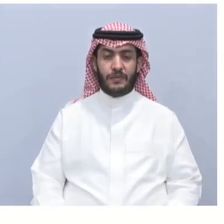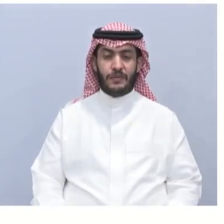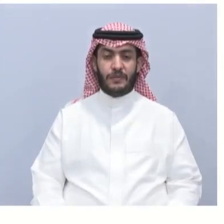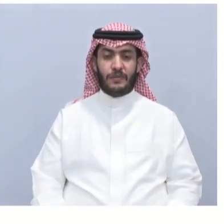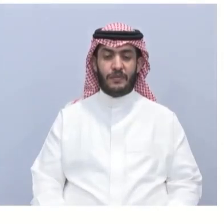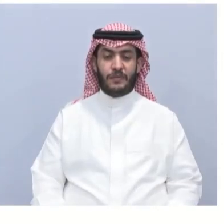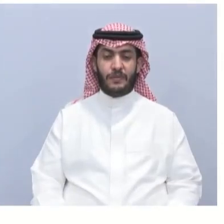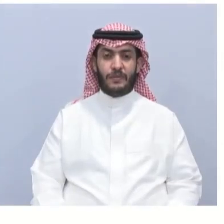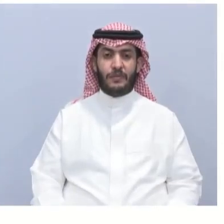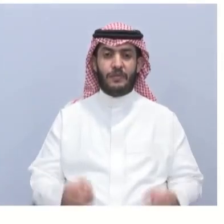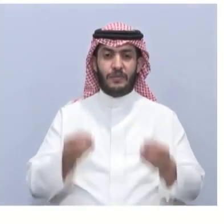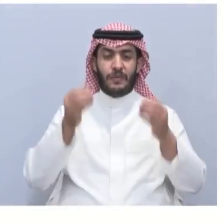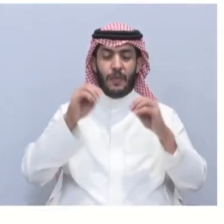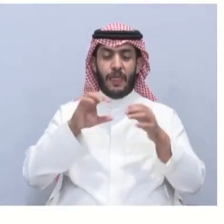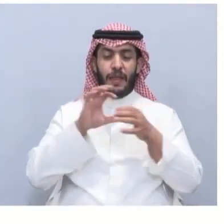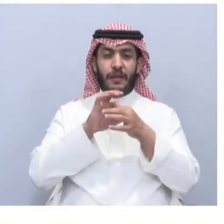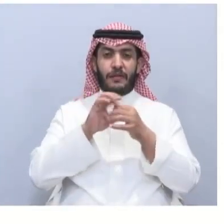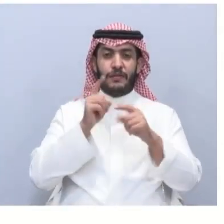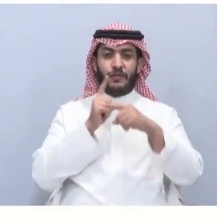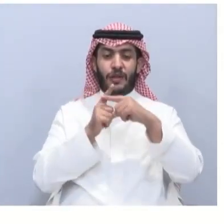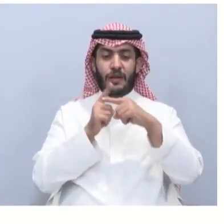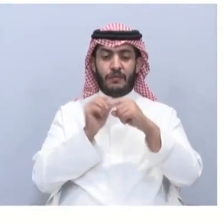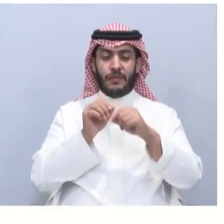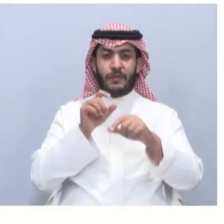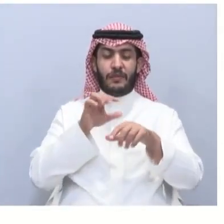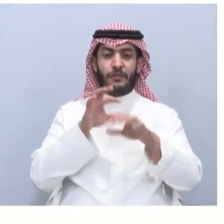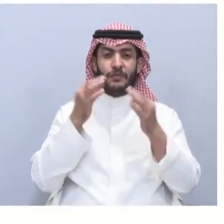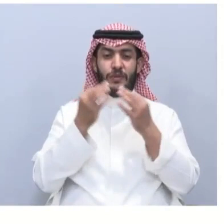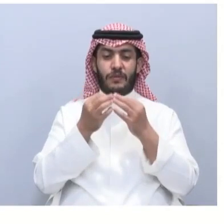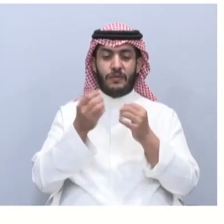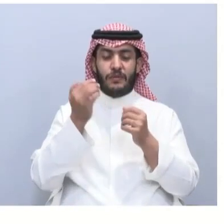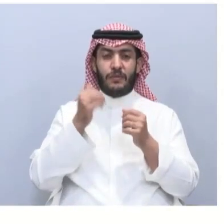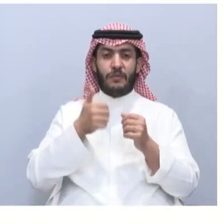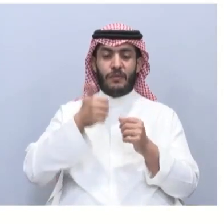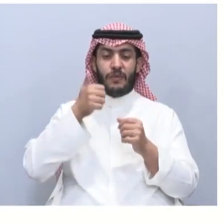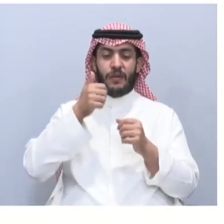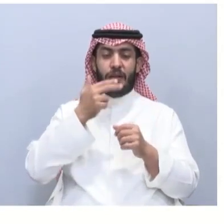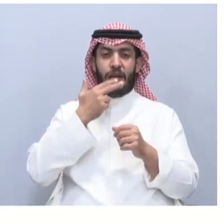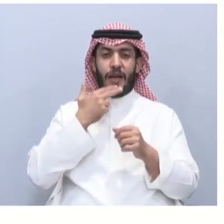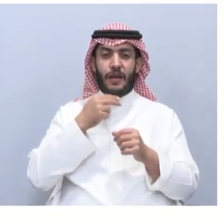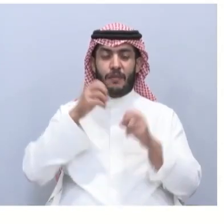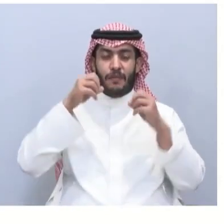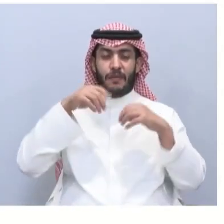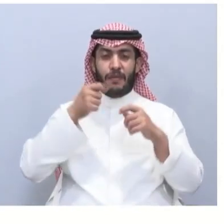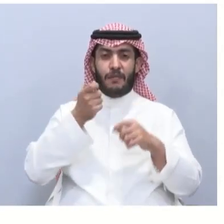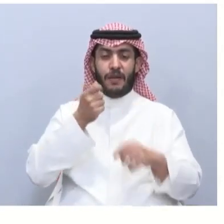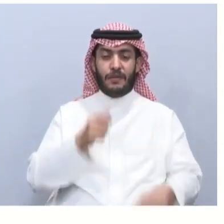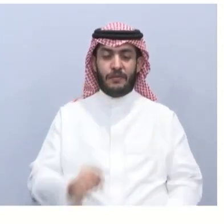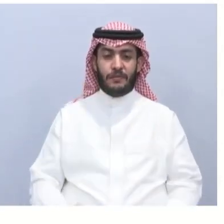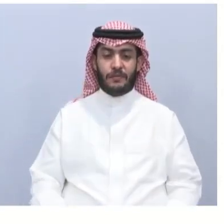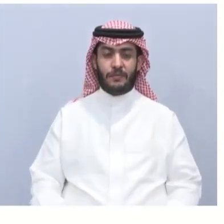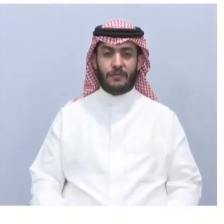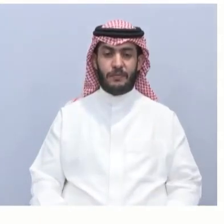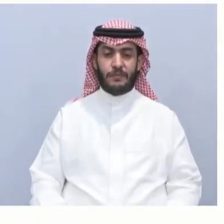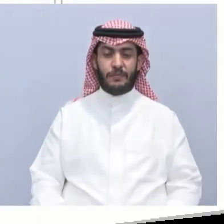دخول الجنه تعزيز ايضا العلاقات الايجابيه بين افراد المجتمع حصول الخير والبركه في المال